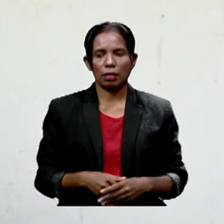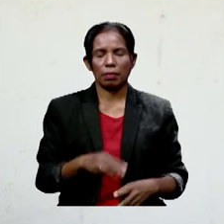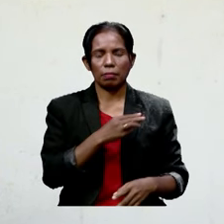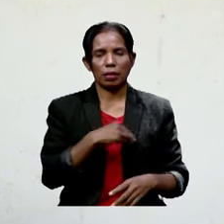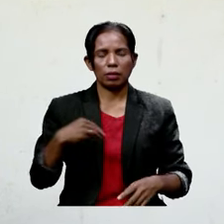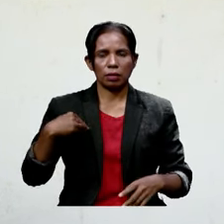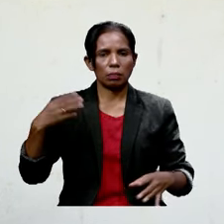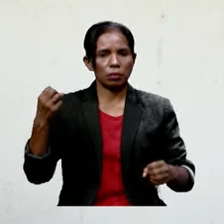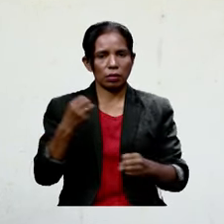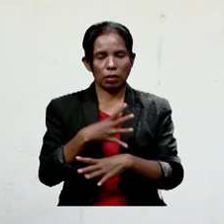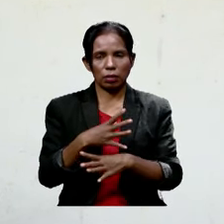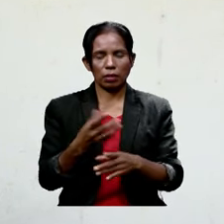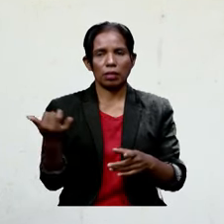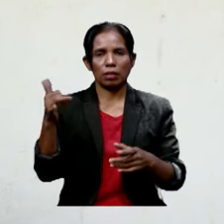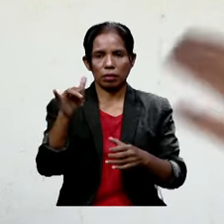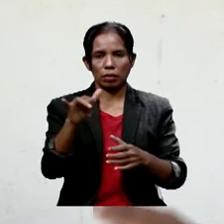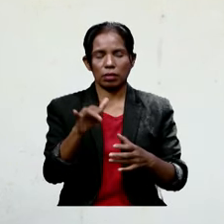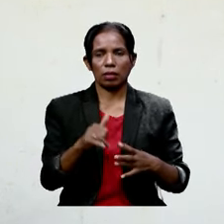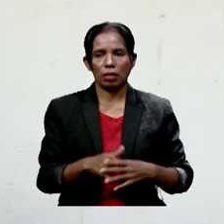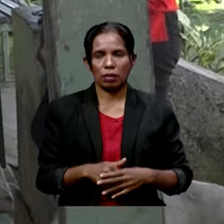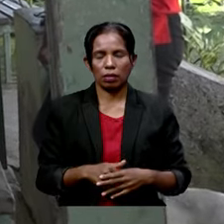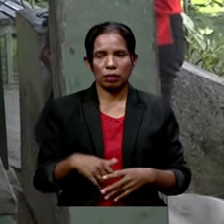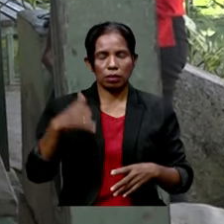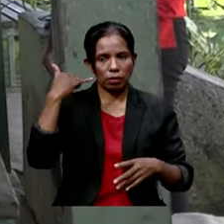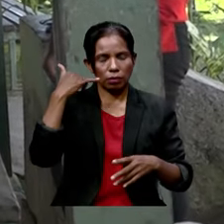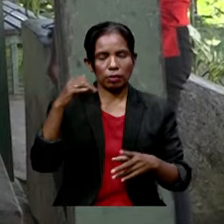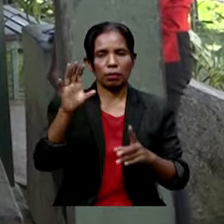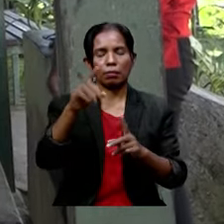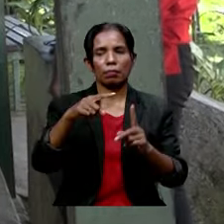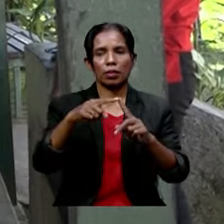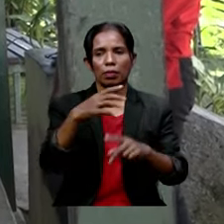gatau sira telefone da polícia.